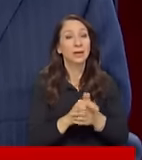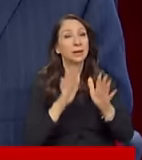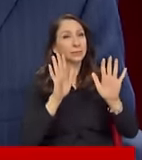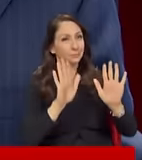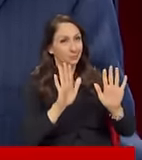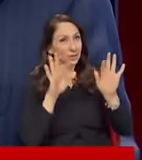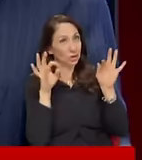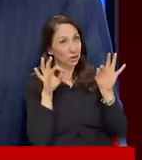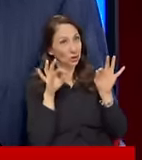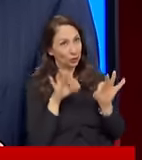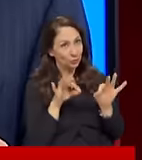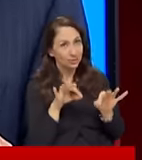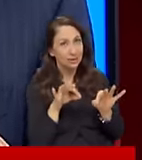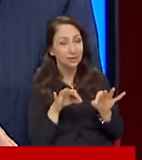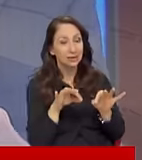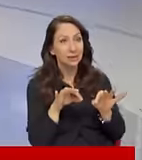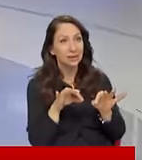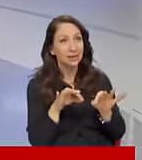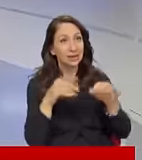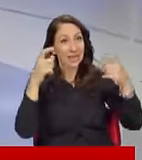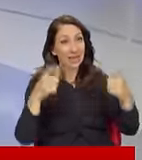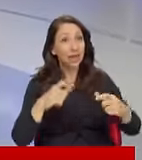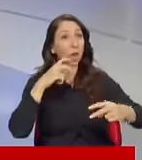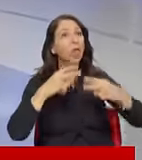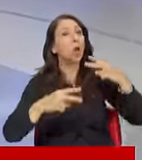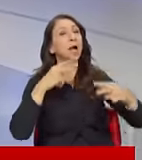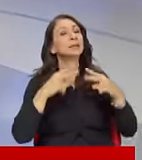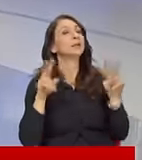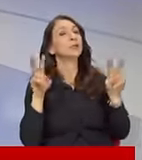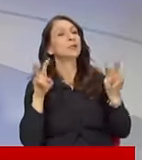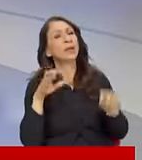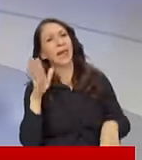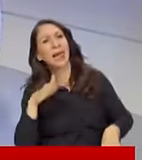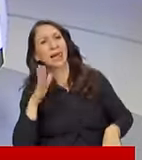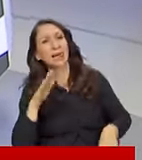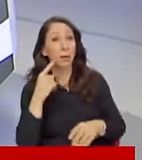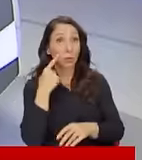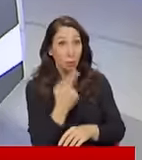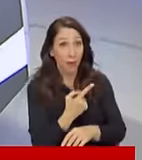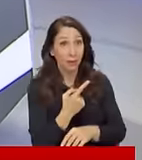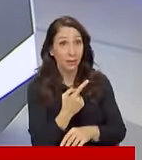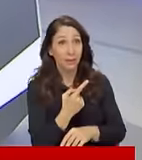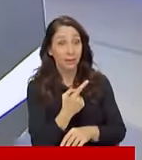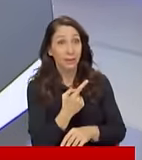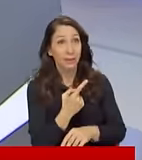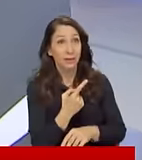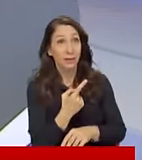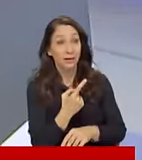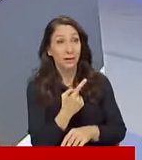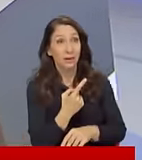Şimdi kent lokantası meselesini küçümseyen insanın